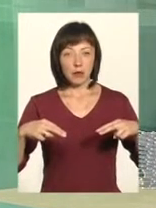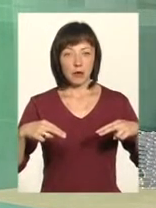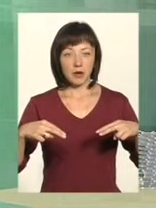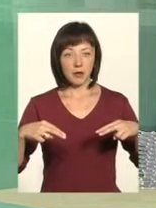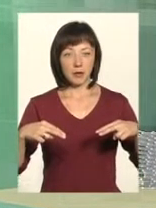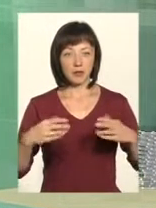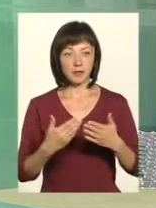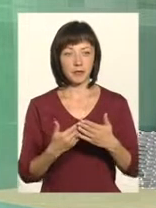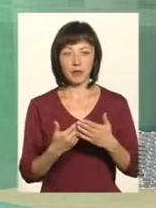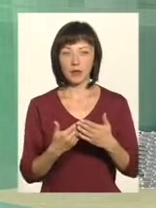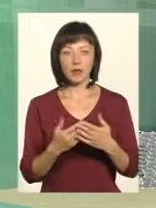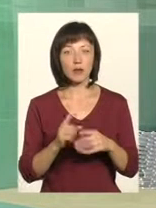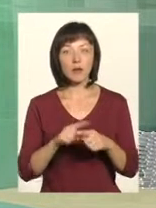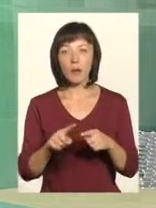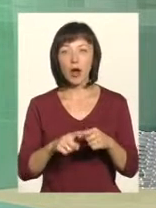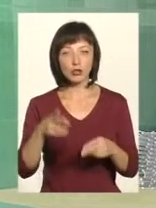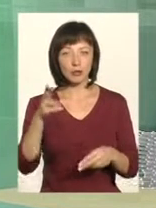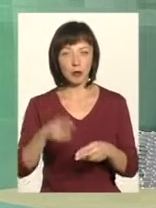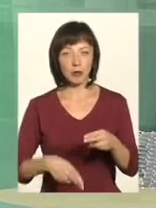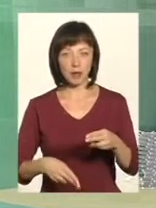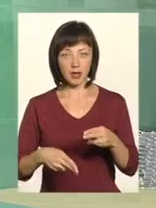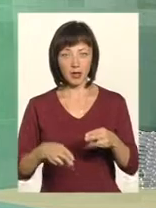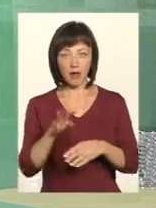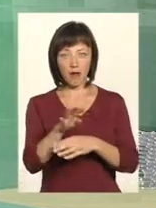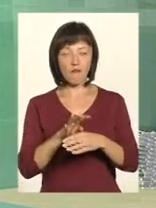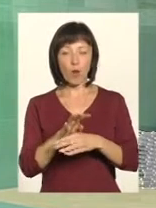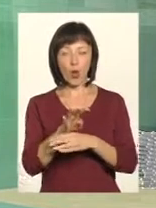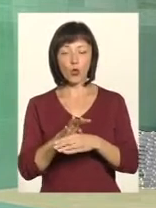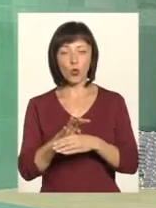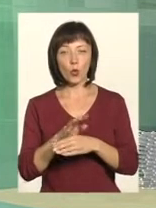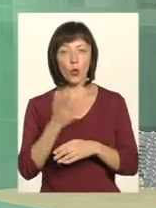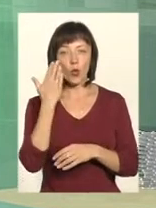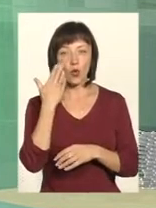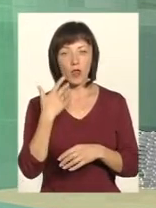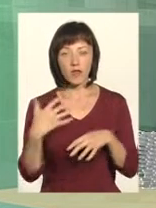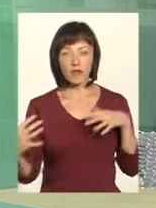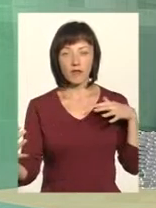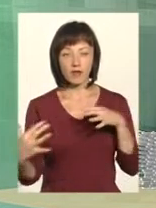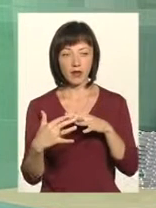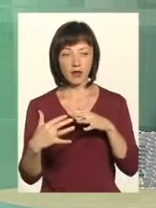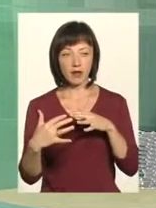майже припинення вогню, після чого війна